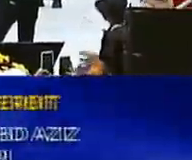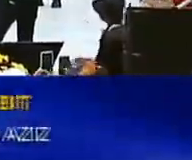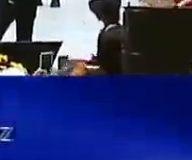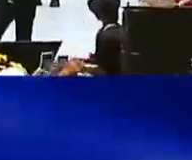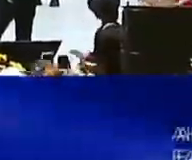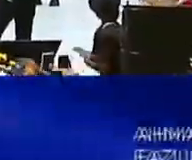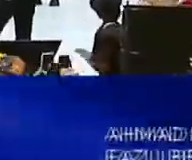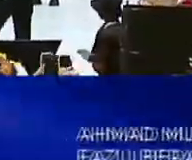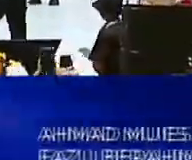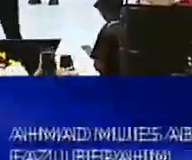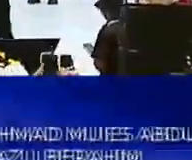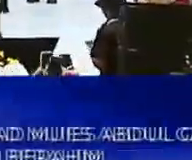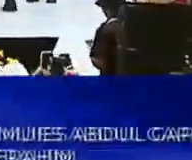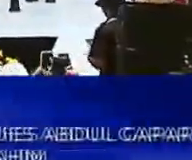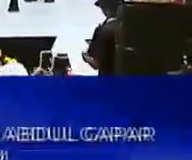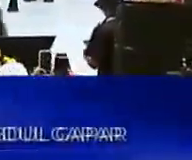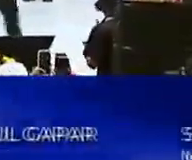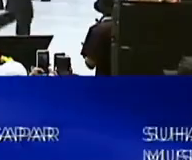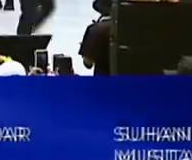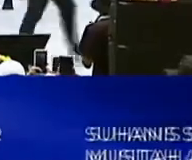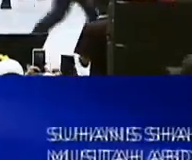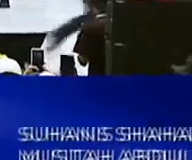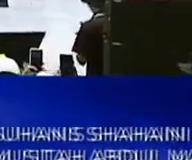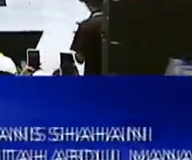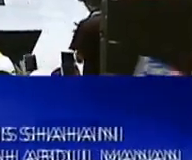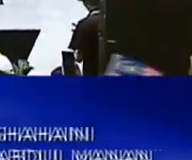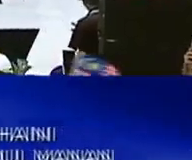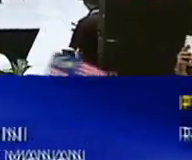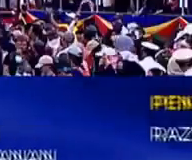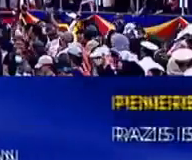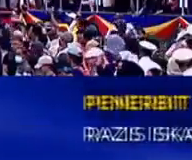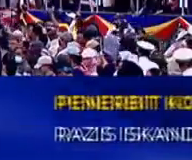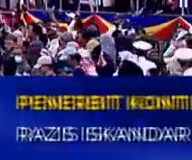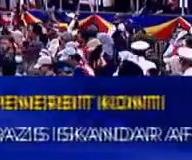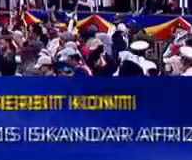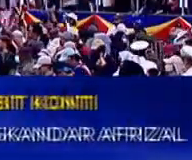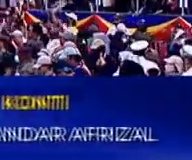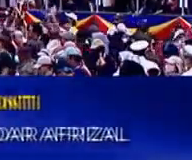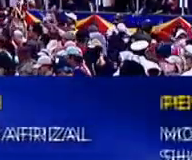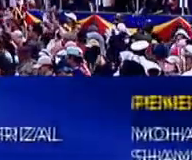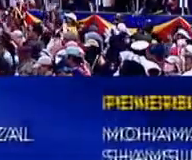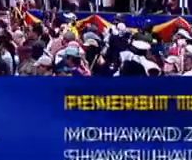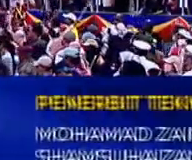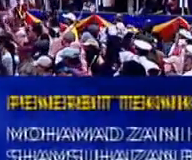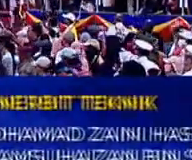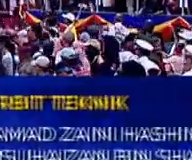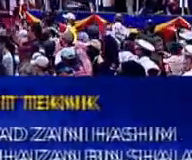Merdeka. Sekali lagi, laungan keramat keluarga Malaysia.